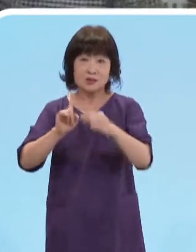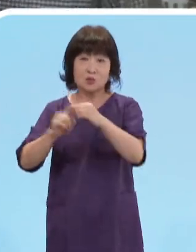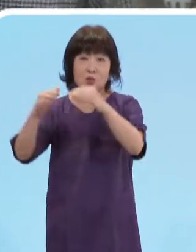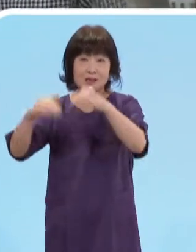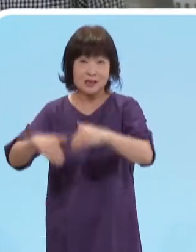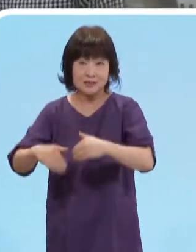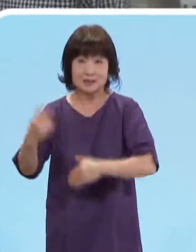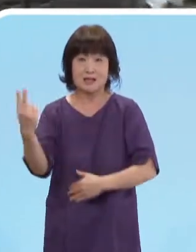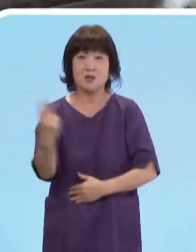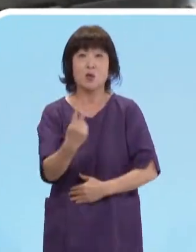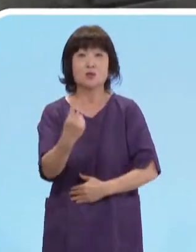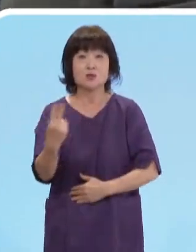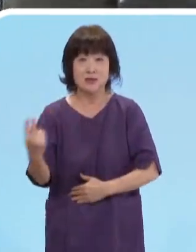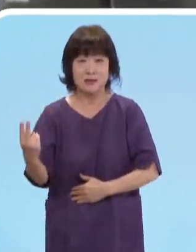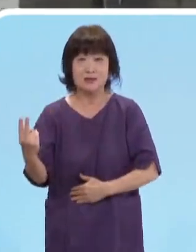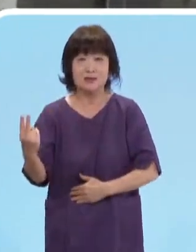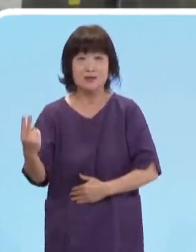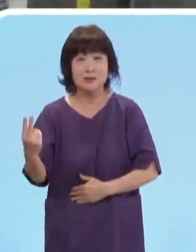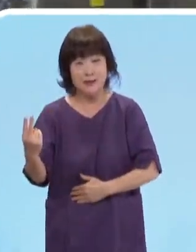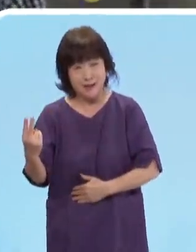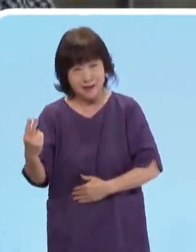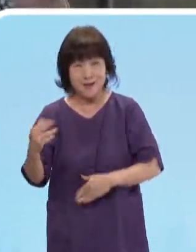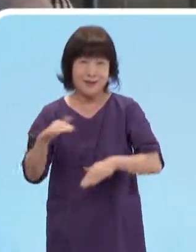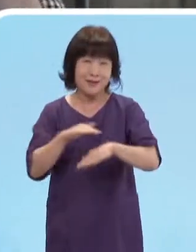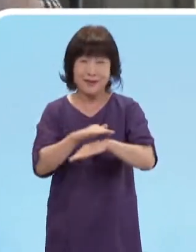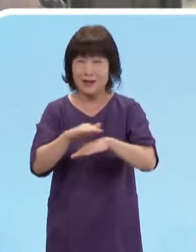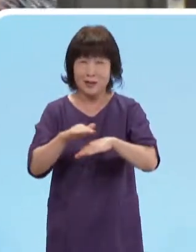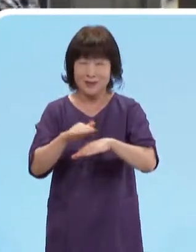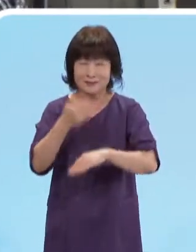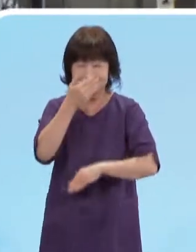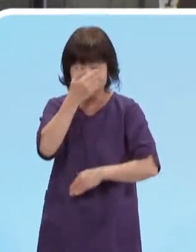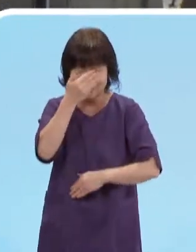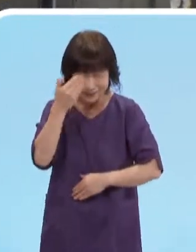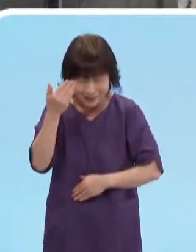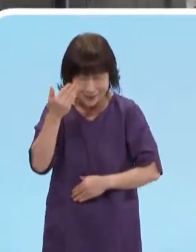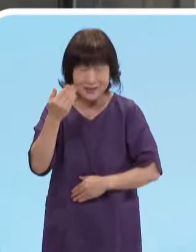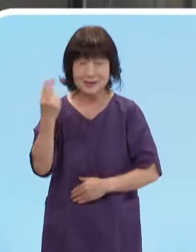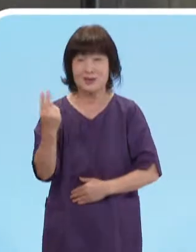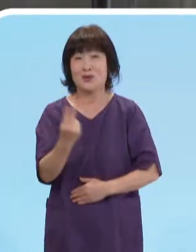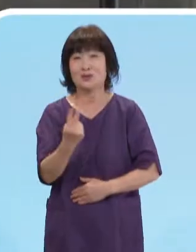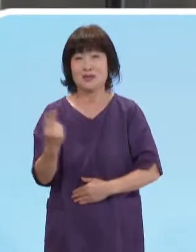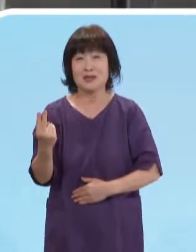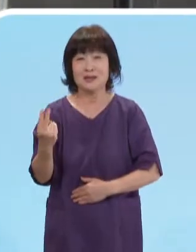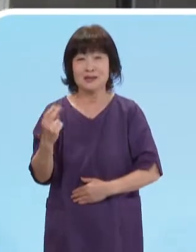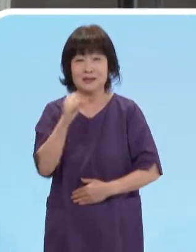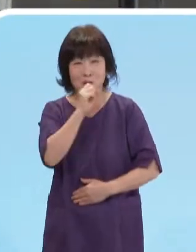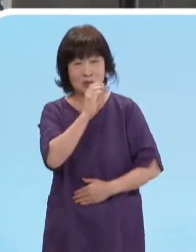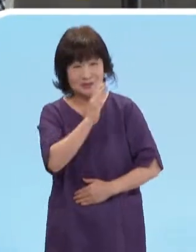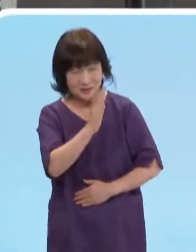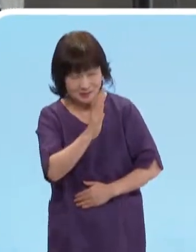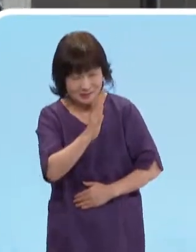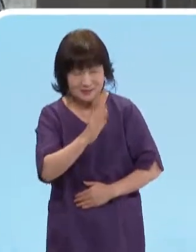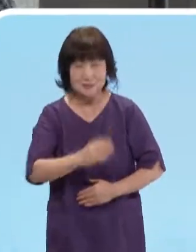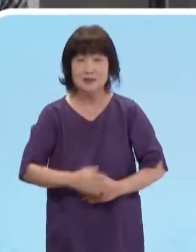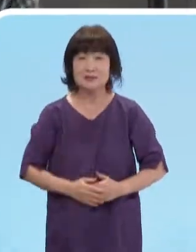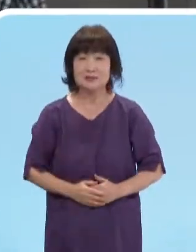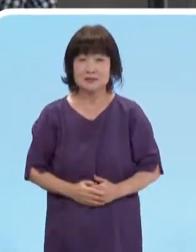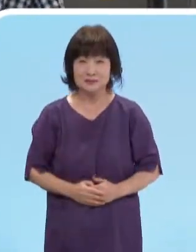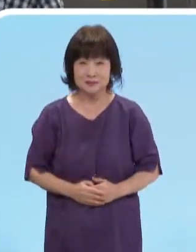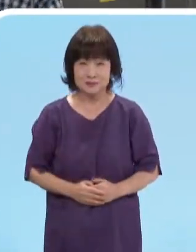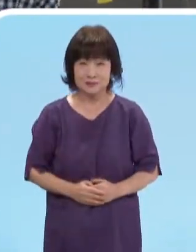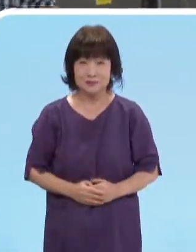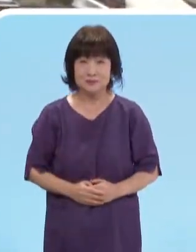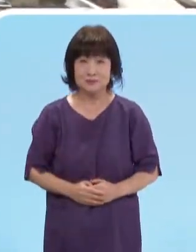ふうにお聞きしたんですけれども、あら可愛らしい若い女子、よろしくお願いします。